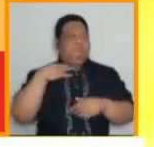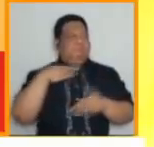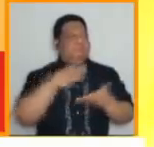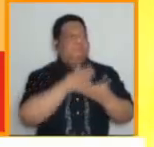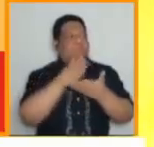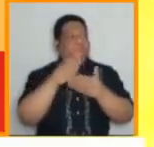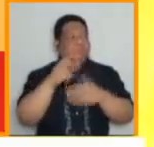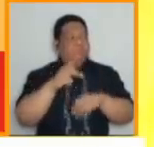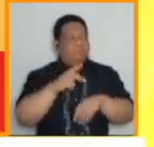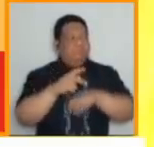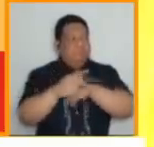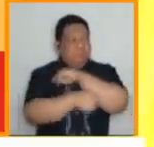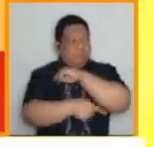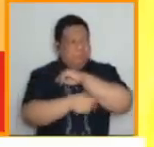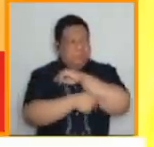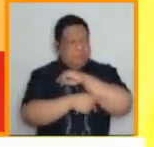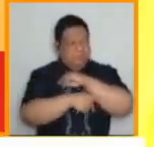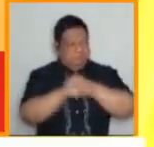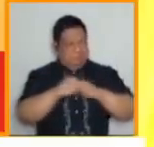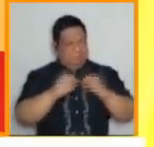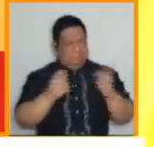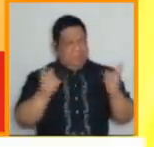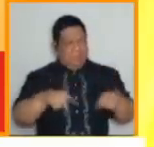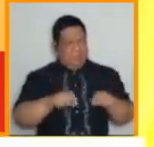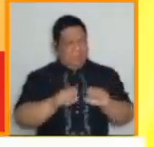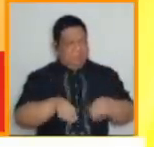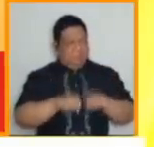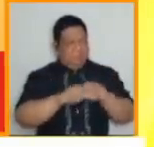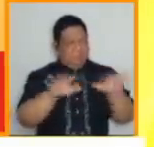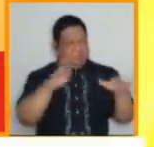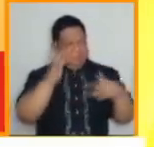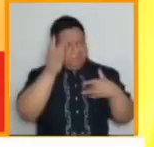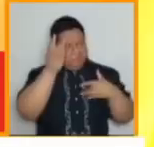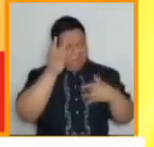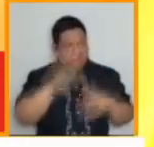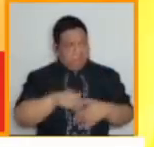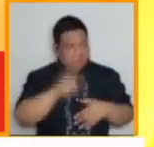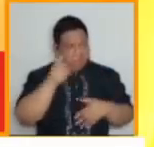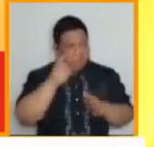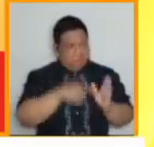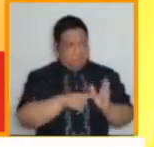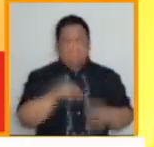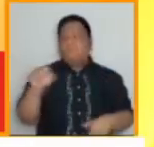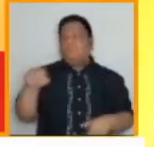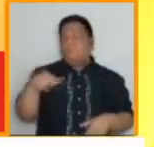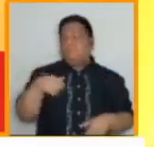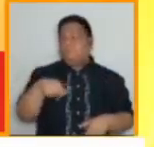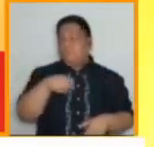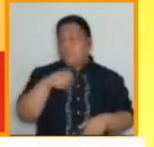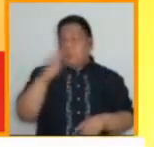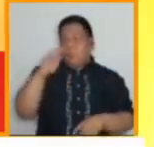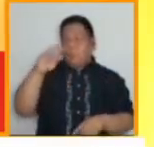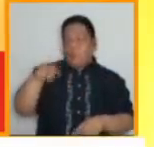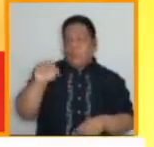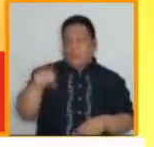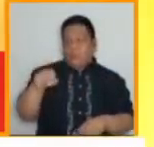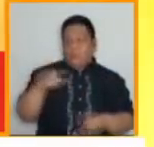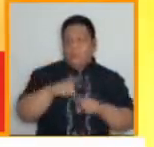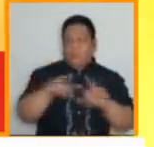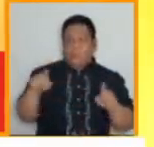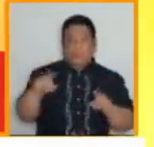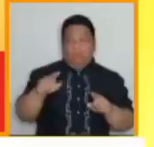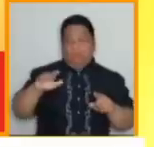super spreader na. Opo, napapanood po natin 'yan. Pero ang malungkot po ay hindi pa 'yan sakop